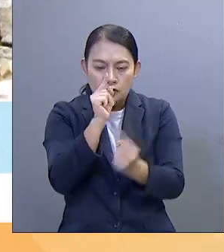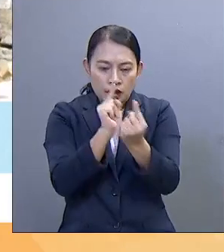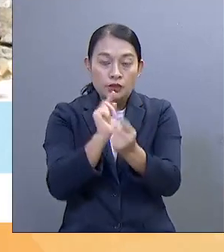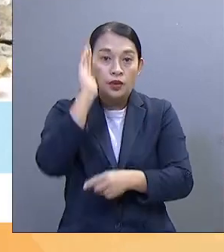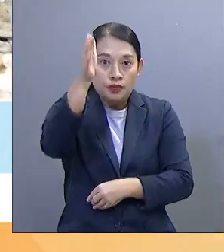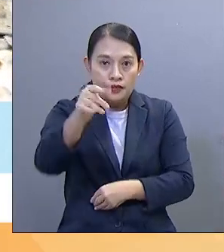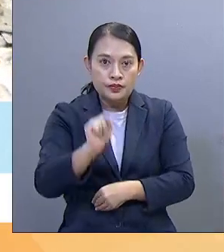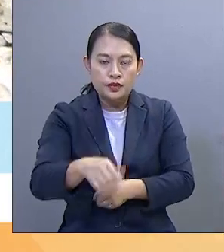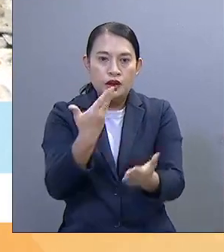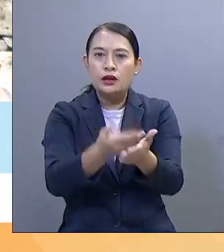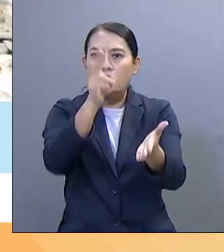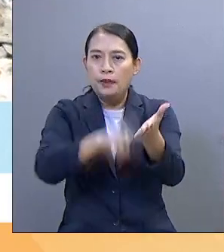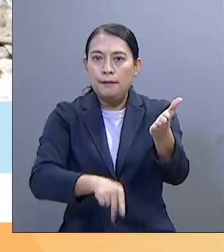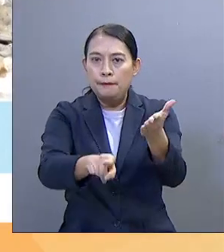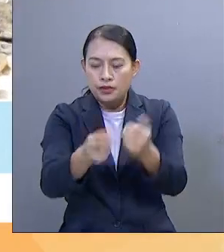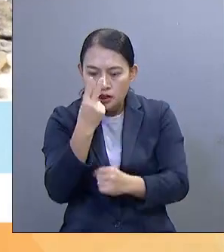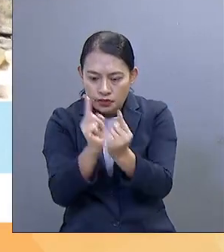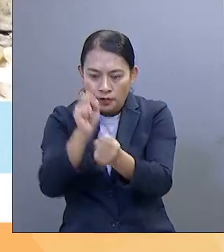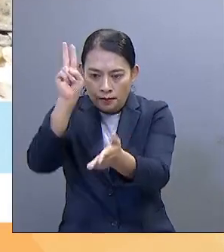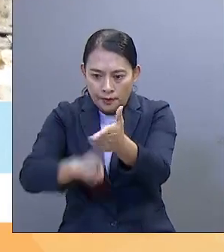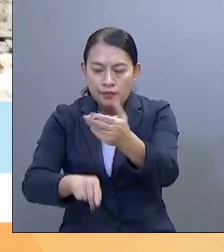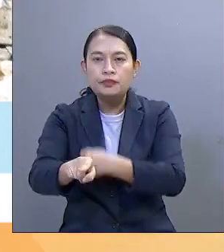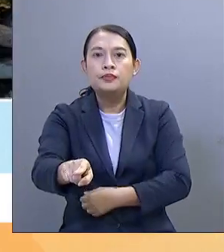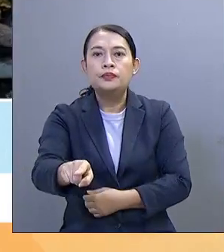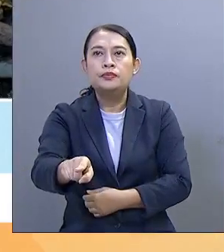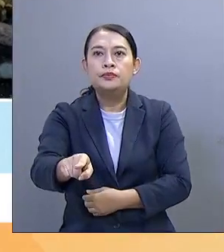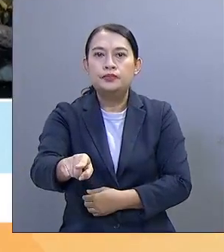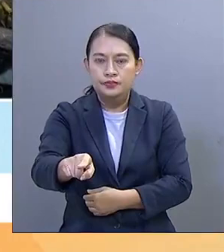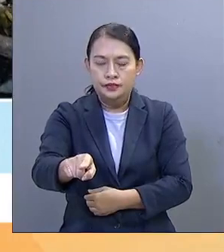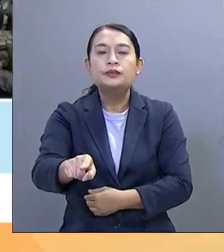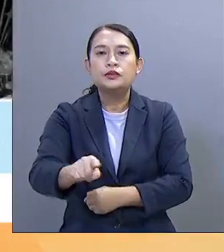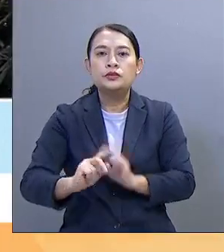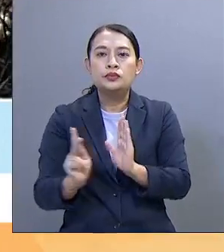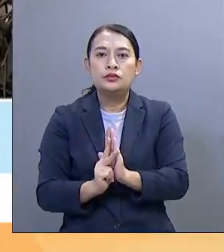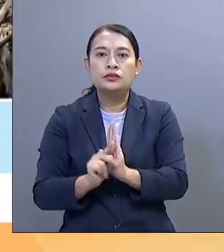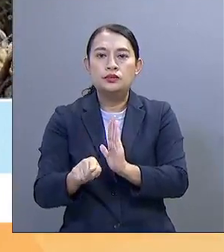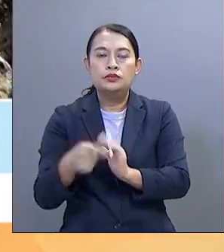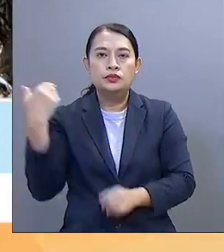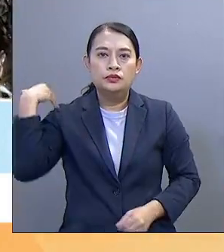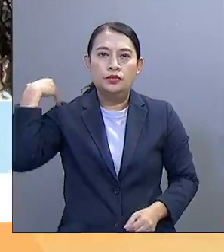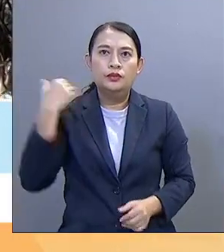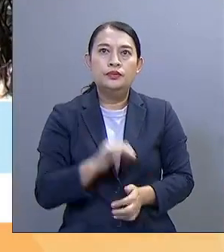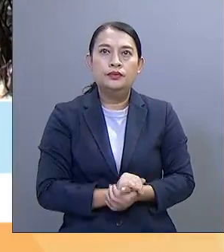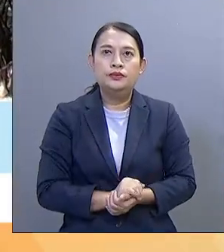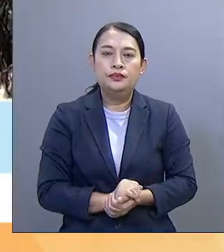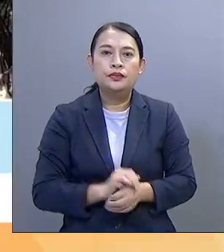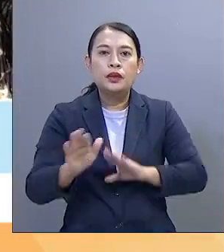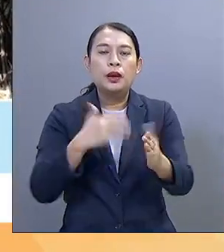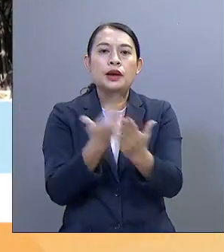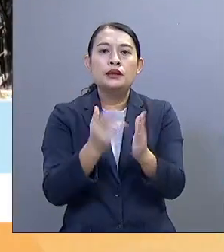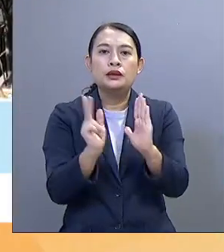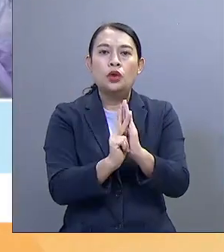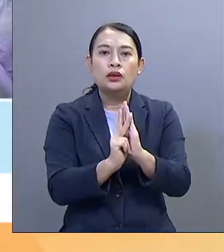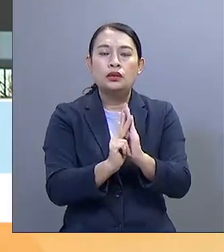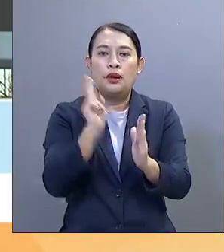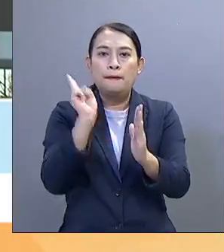กต้เจอแล้ปรั ๆ เลยนะครัอ่ะและบรถปรบเข้ามอยู่แล้นะครับ ไม่เกน 2,000 บาอ๋อ เปก